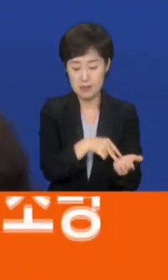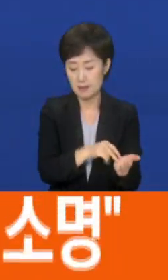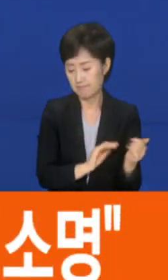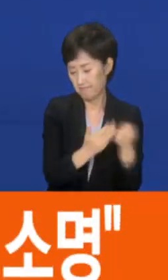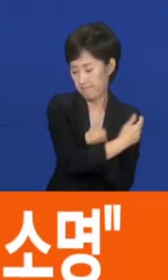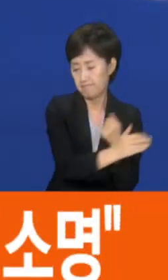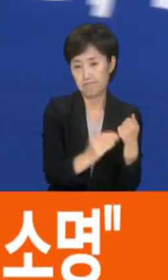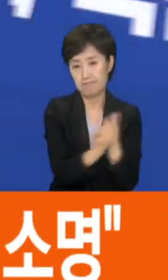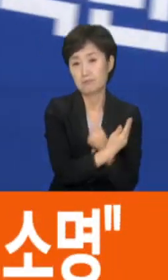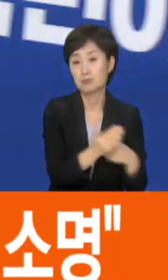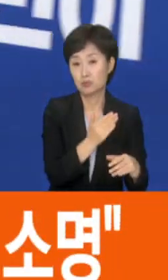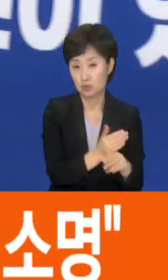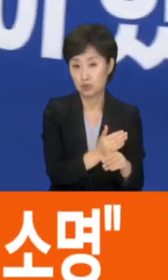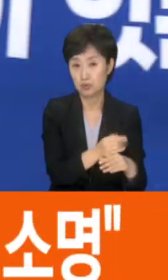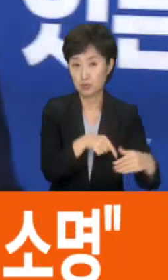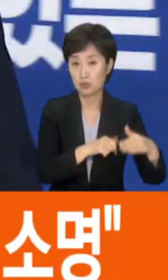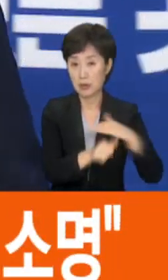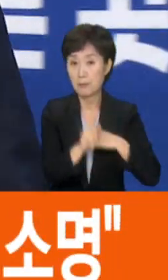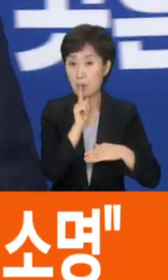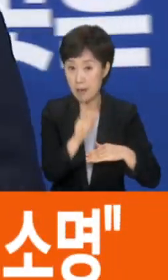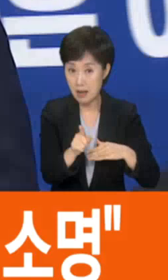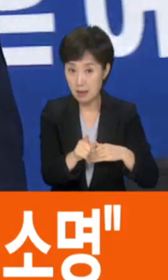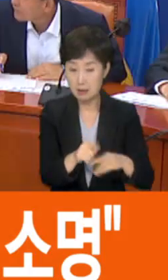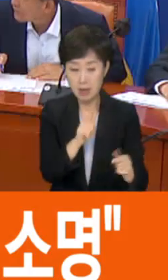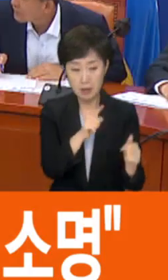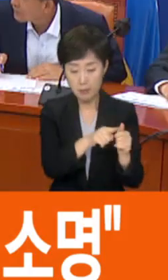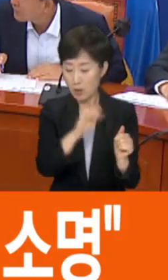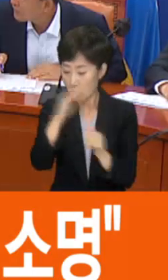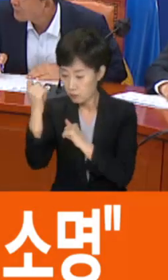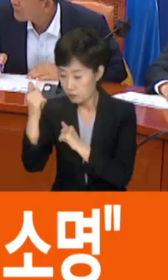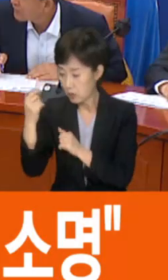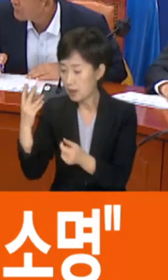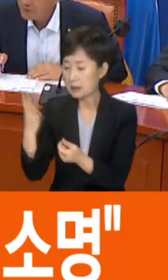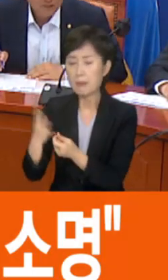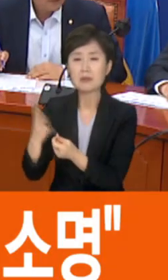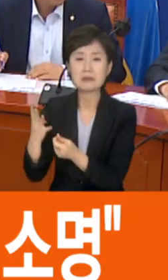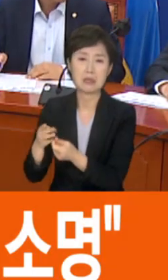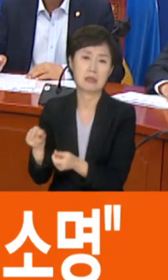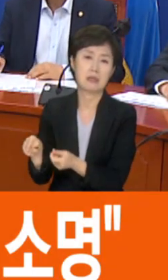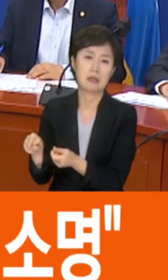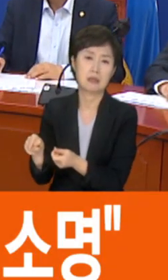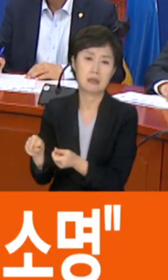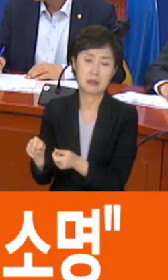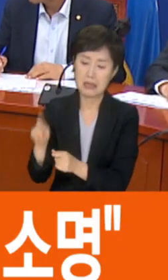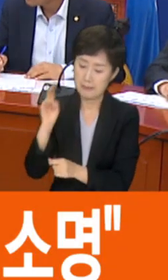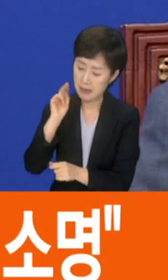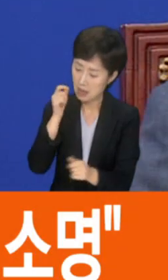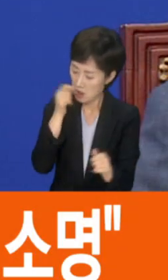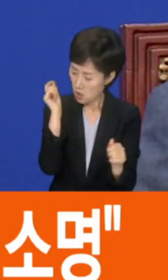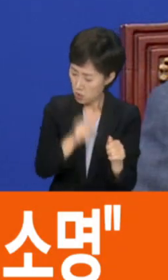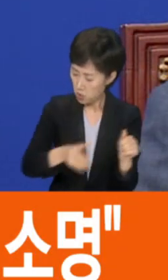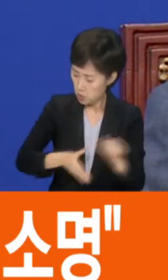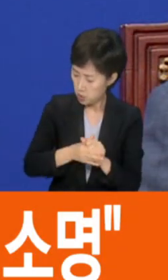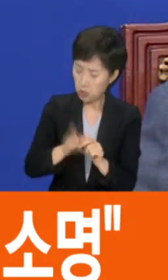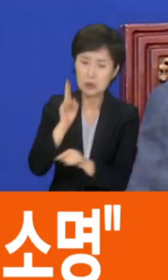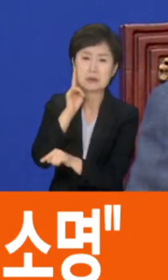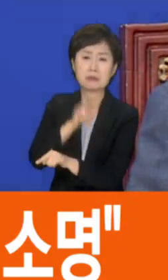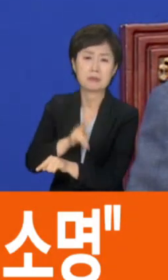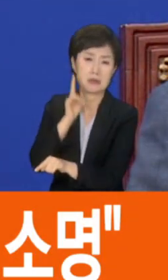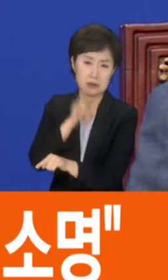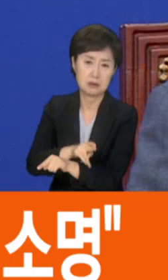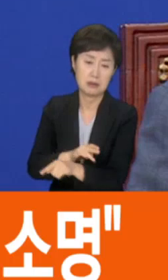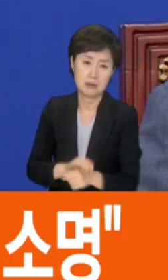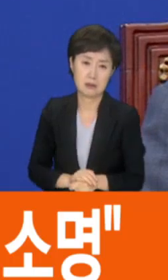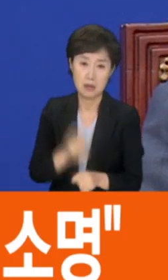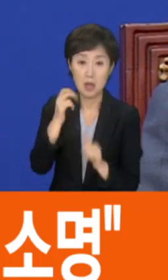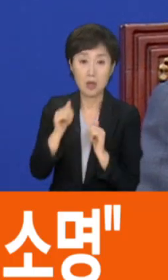주력하고 있습니다. 박광온 원내대표는 이 대표의 네 번째 검찰 출석을 두고 참 잔인한 시대라고 비판했습니다.